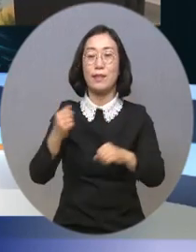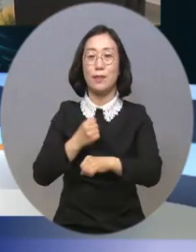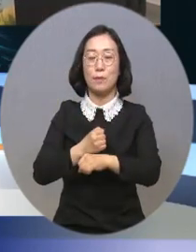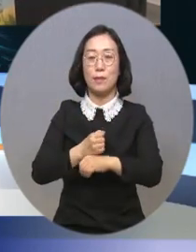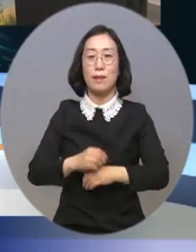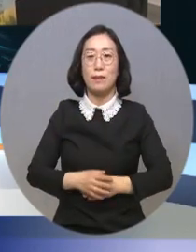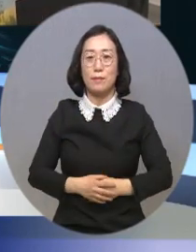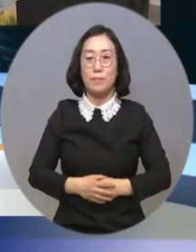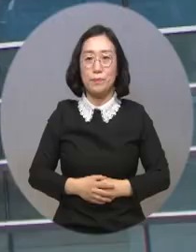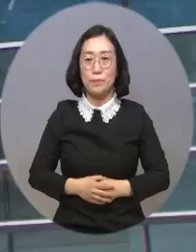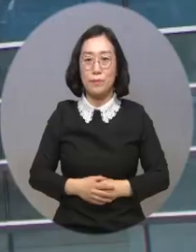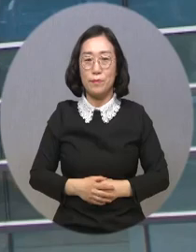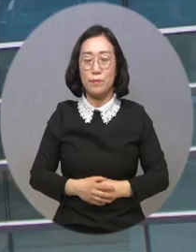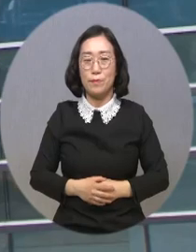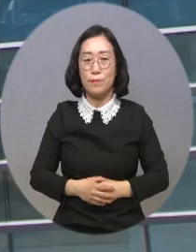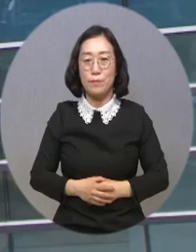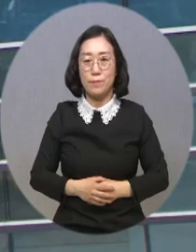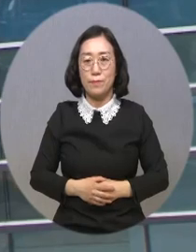기자입니다.